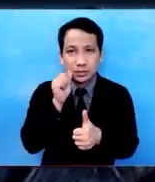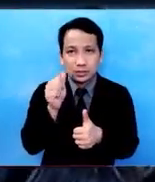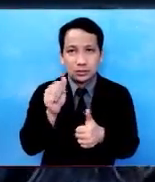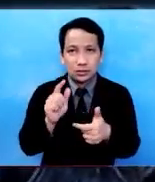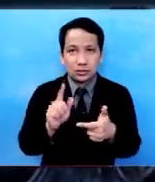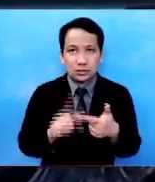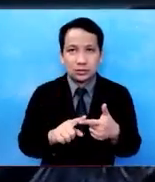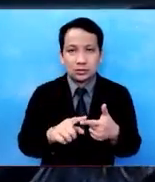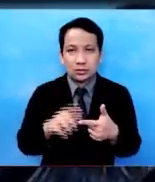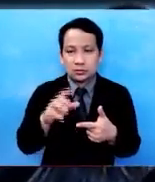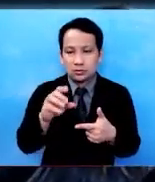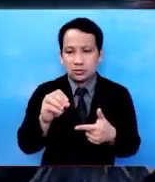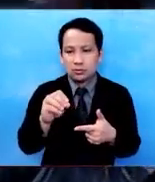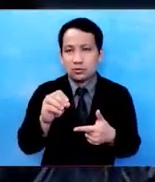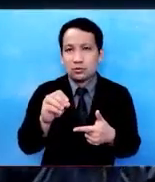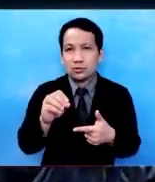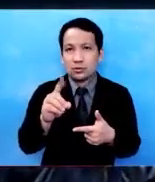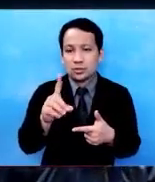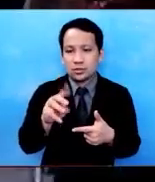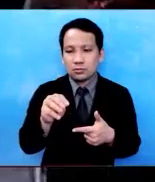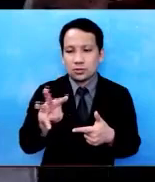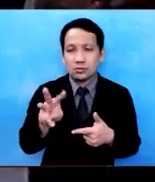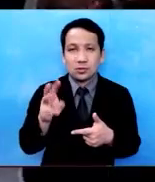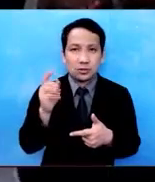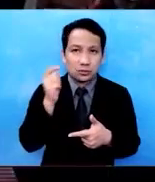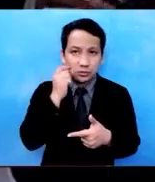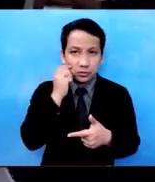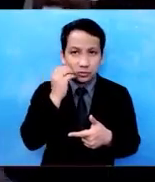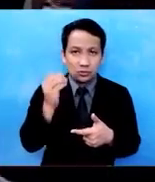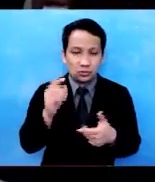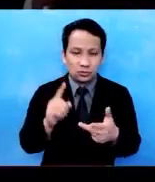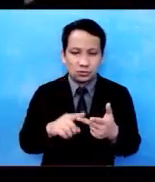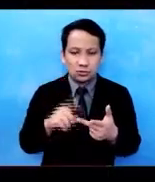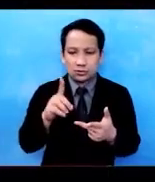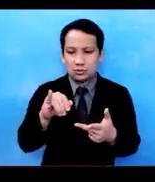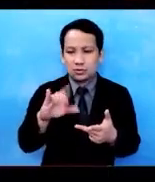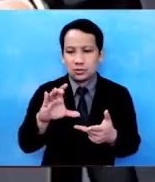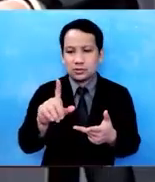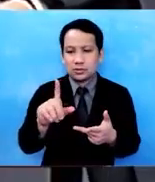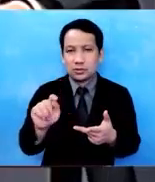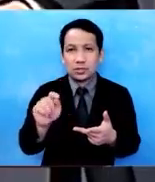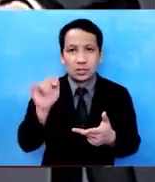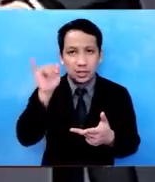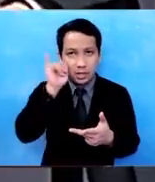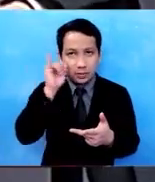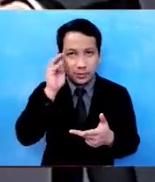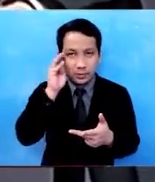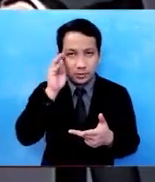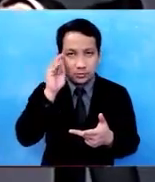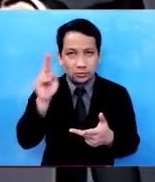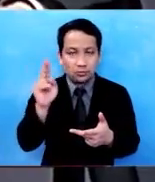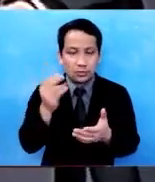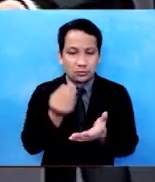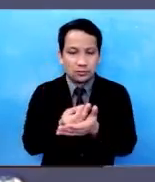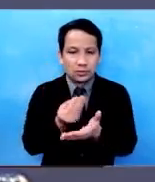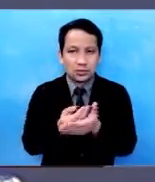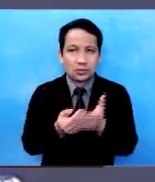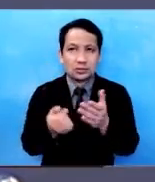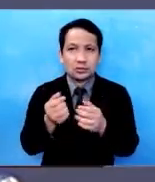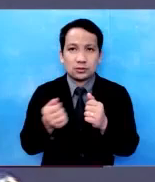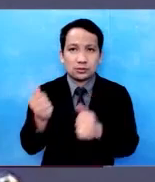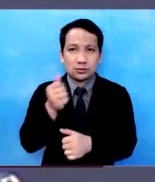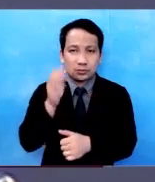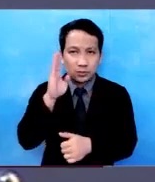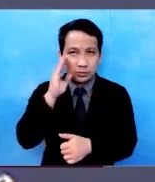Department of Migrant Workers Secretary Susan Toots Ople, DICT Secretary Ivan Uy, Finance Secretary Benjamin Jokno,